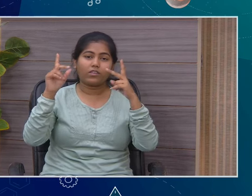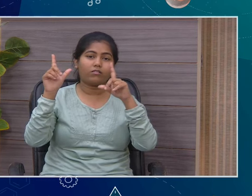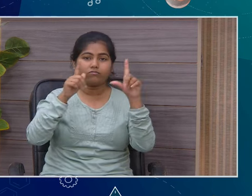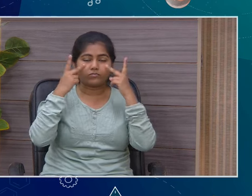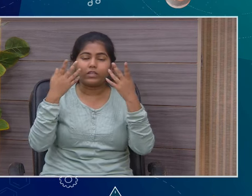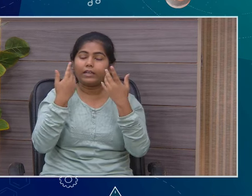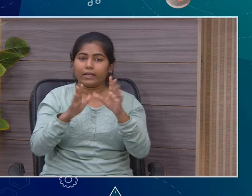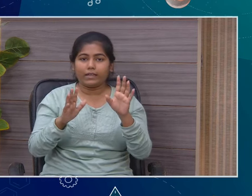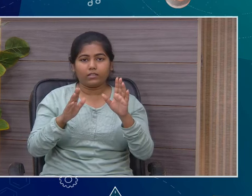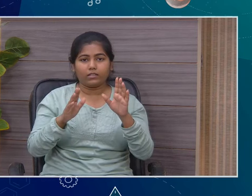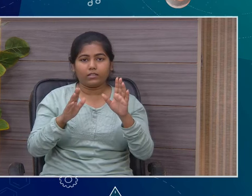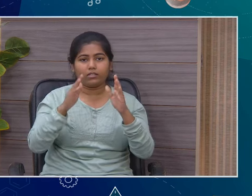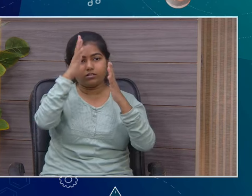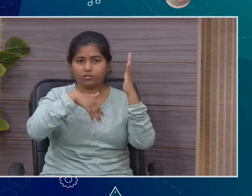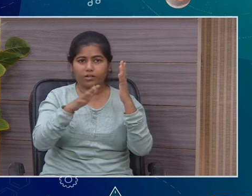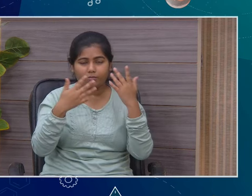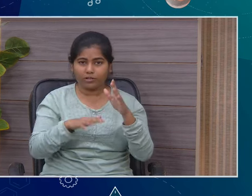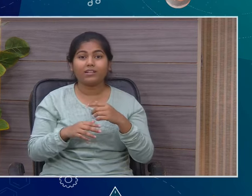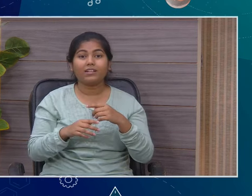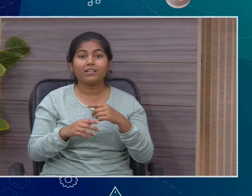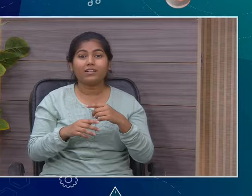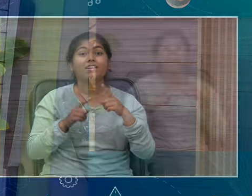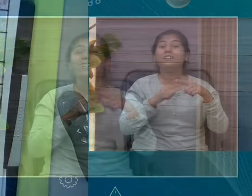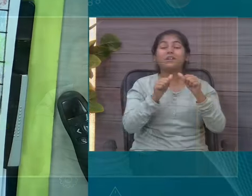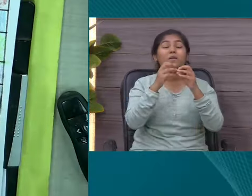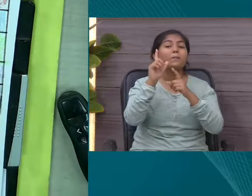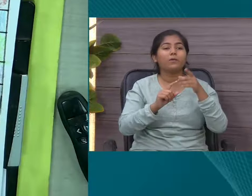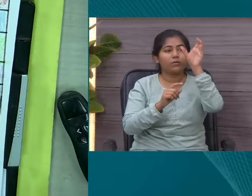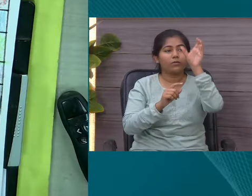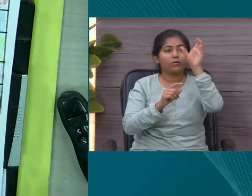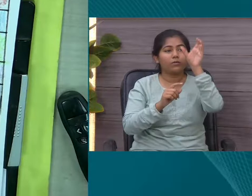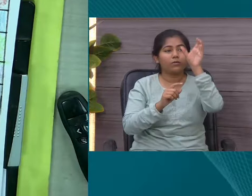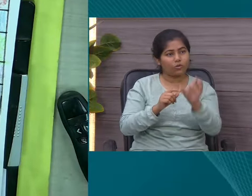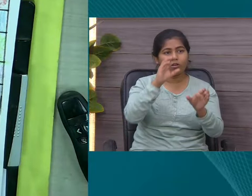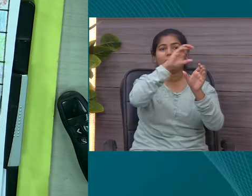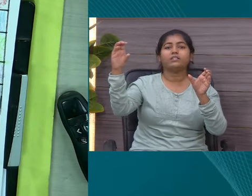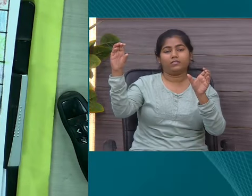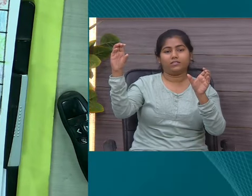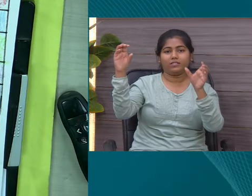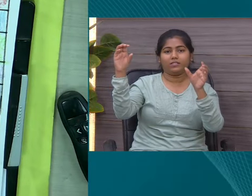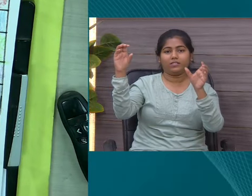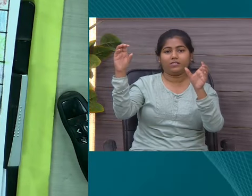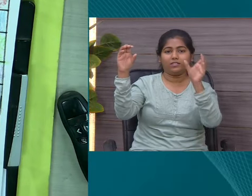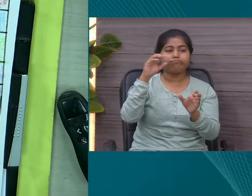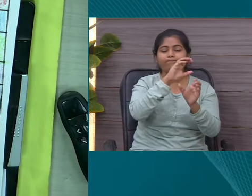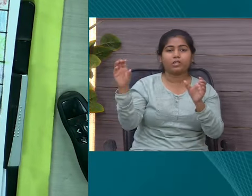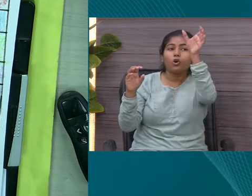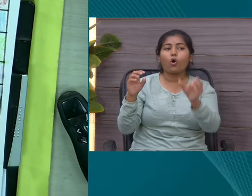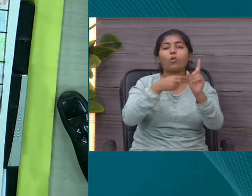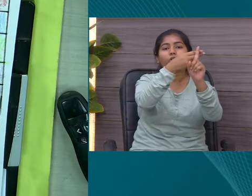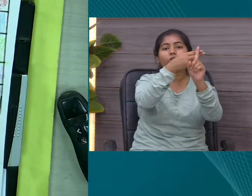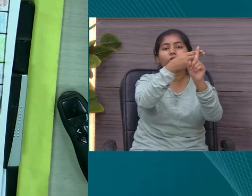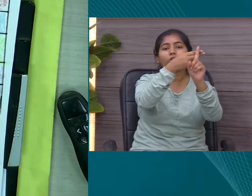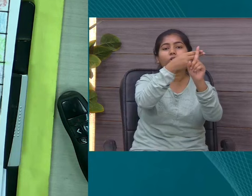अब टेबल कोई भी होता है टेबल में आप जानते हैं कॉलम्स होते हैं रोज होती हैं ठीक है तो उन कॉलम्स को उन्होंने नाम